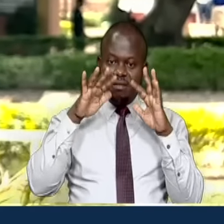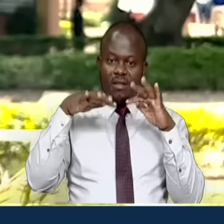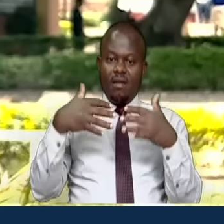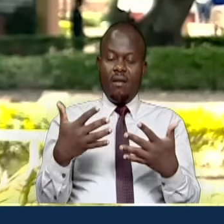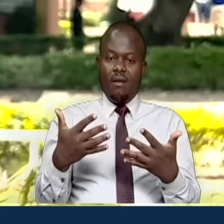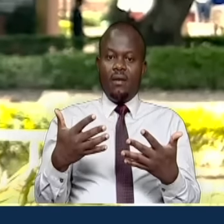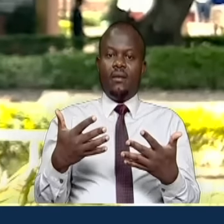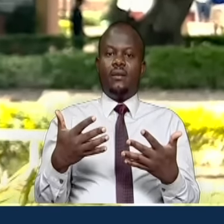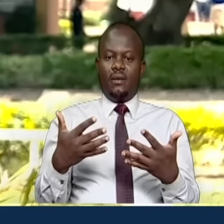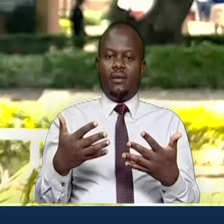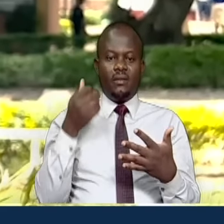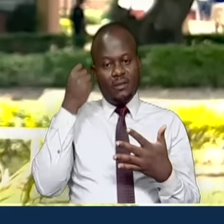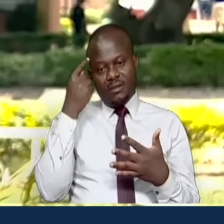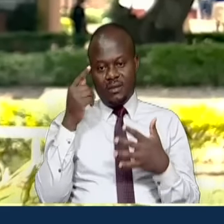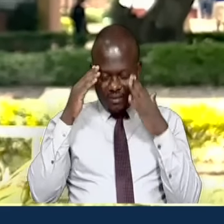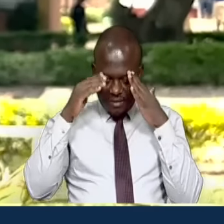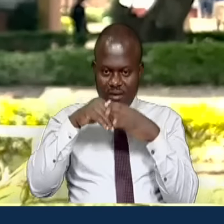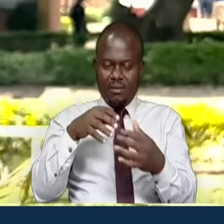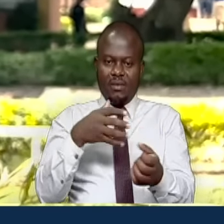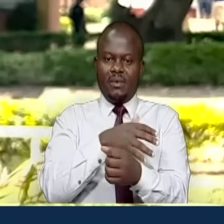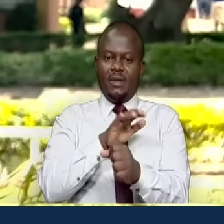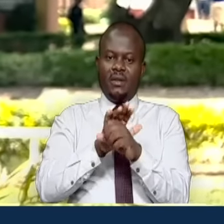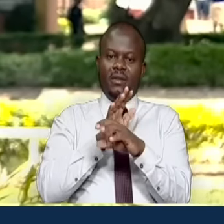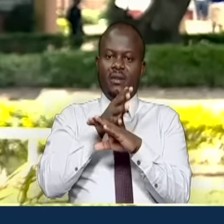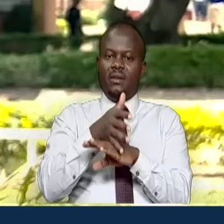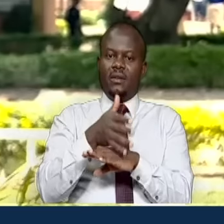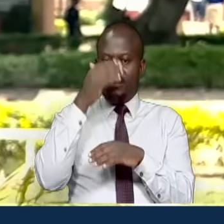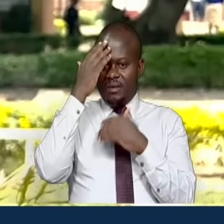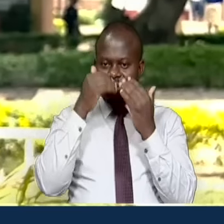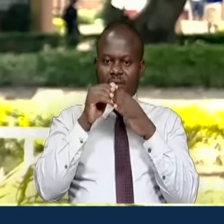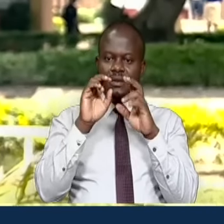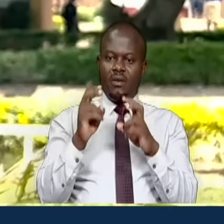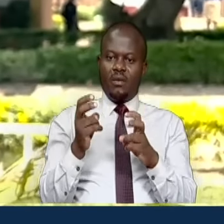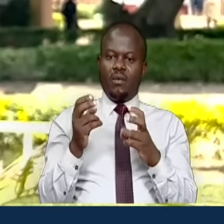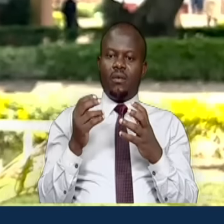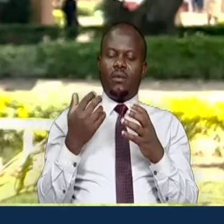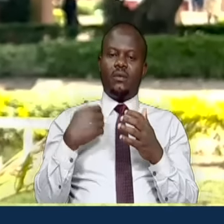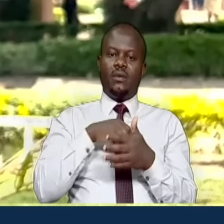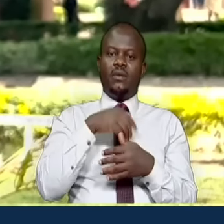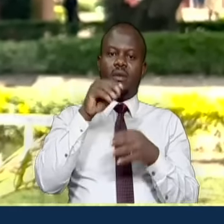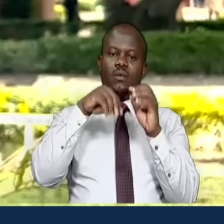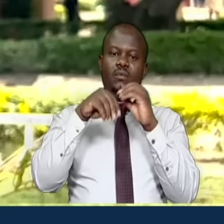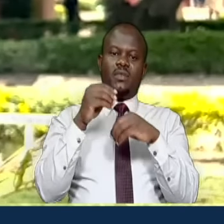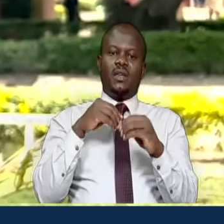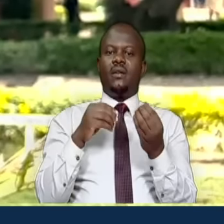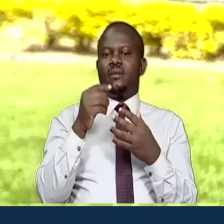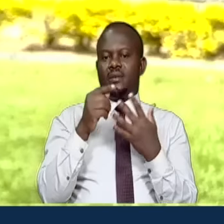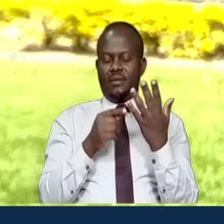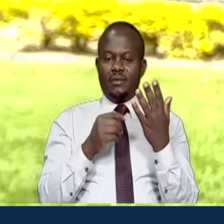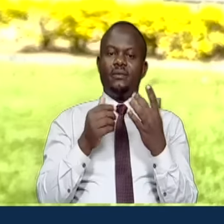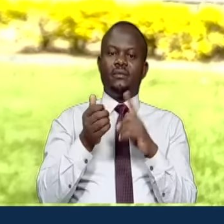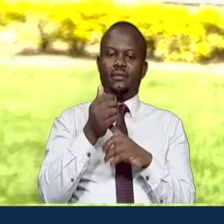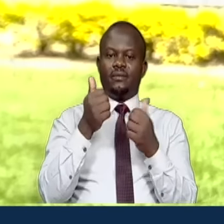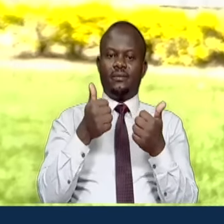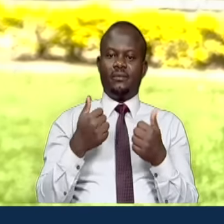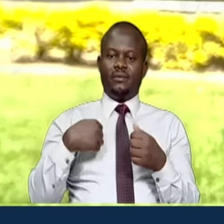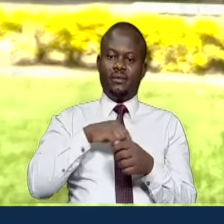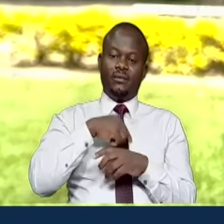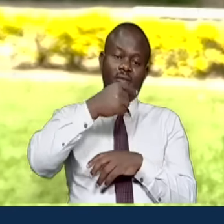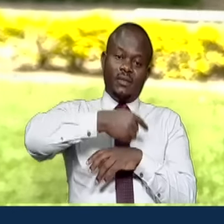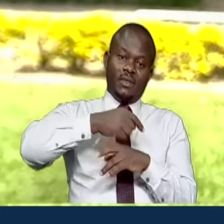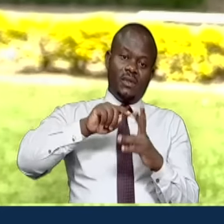bite, birumvikana gushyiramo imbaraga nyinshi zirengeje kugira ngo tuzatanga umusaruro igihugu kitwitezeho. Uyu munsi twatangiye ku